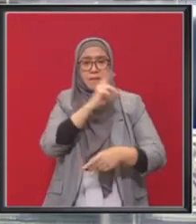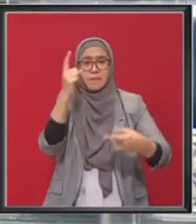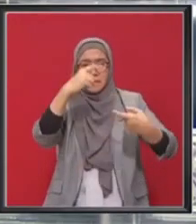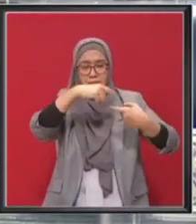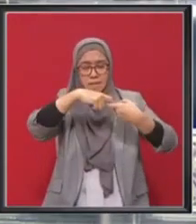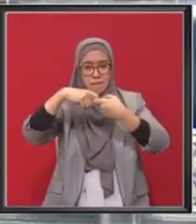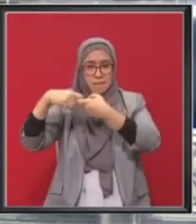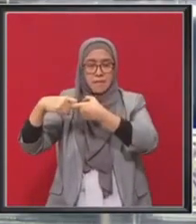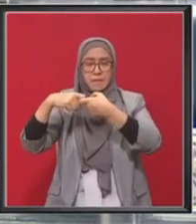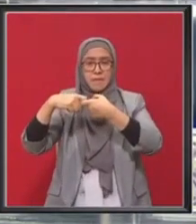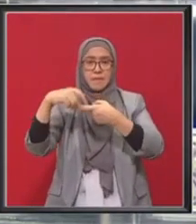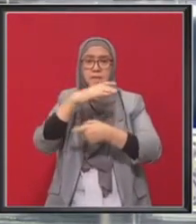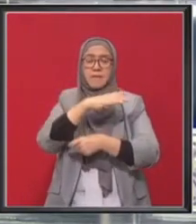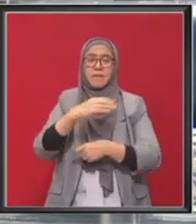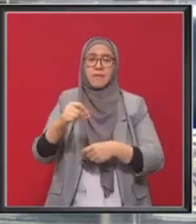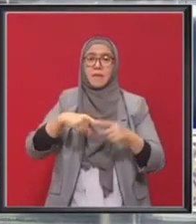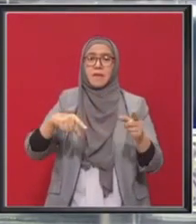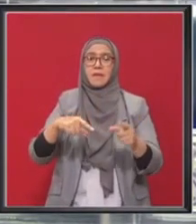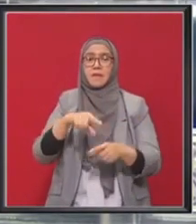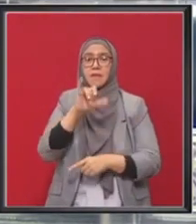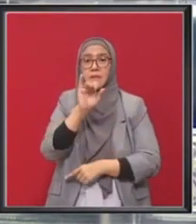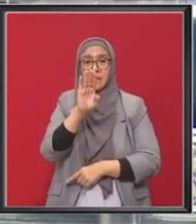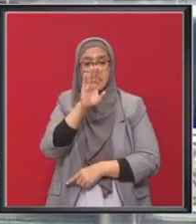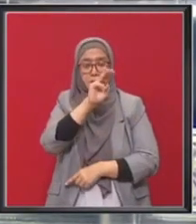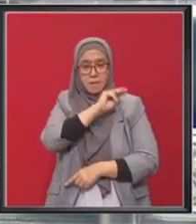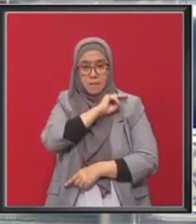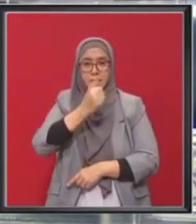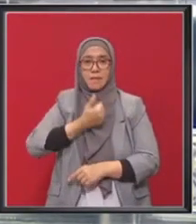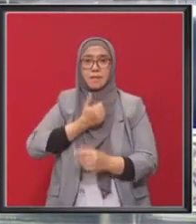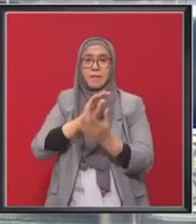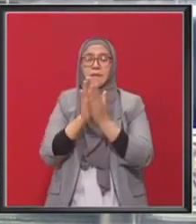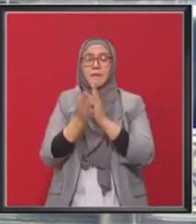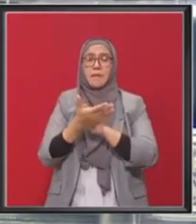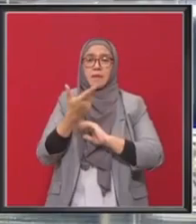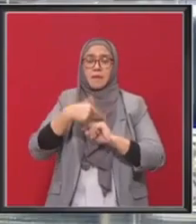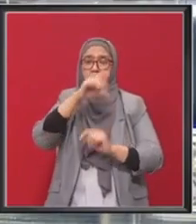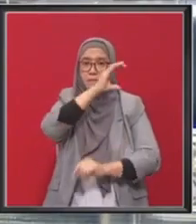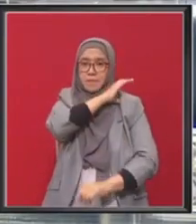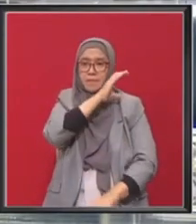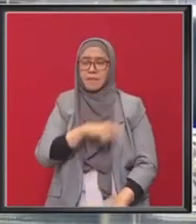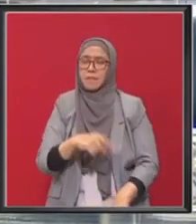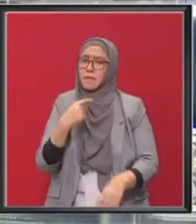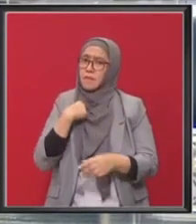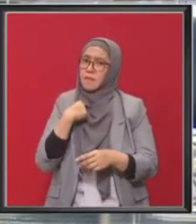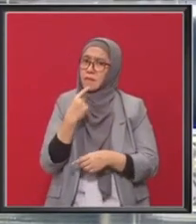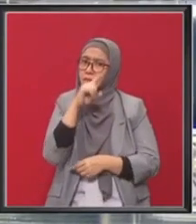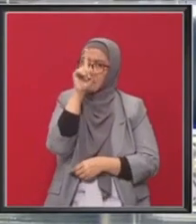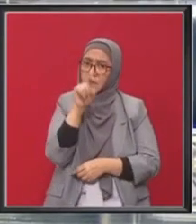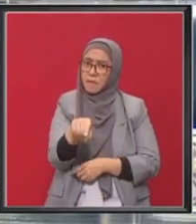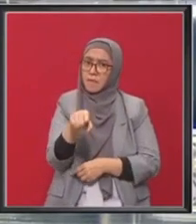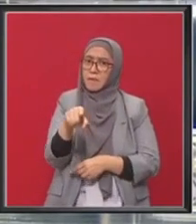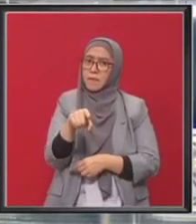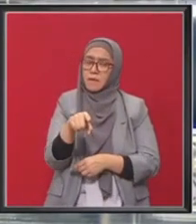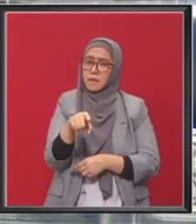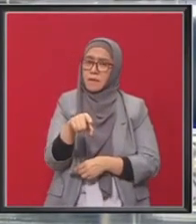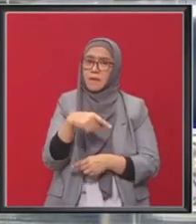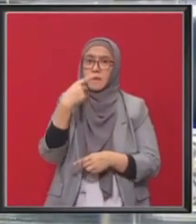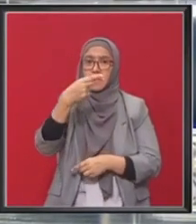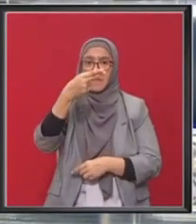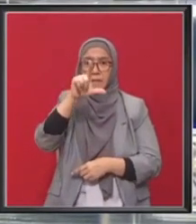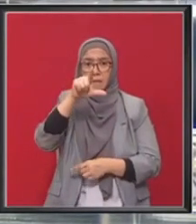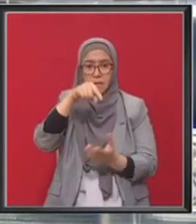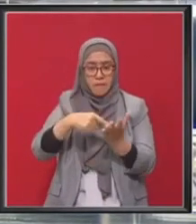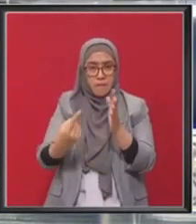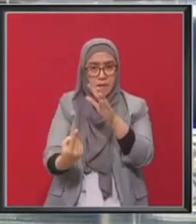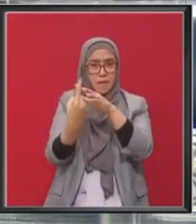sifat Si di mana yang mau menteri menjadi kursi jadi saya ingin tanya apakah kali ini akan dibahas kan dari bangkitkan kami kita tahu di sana punya keanggotaan